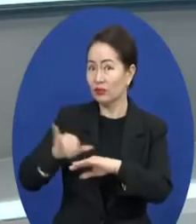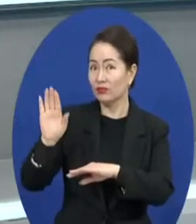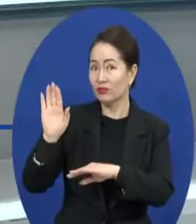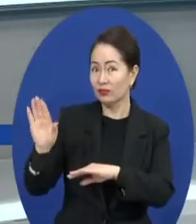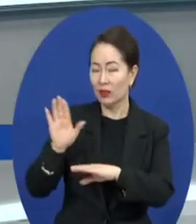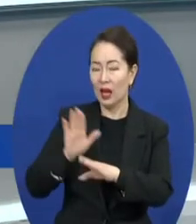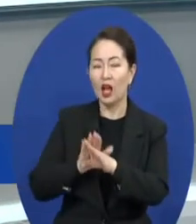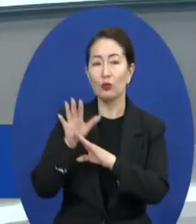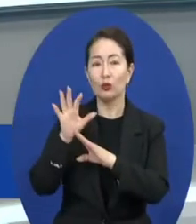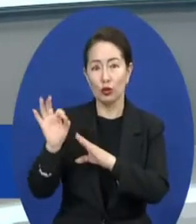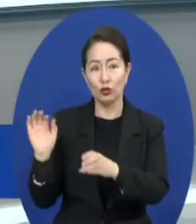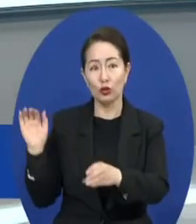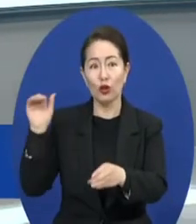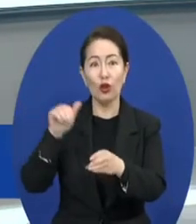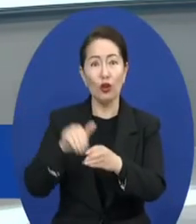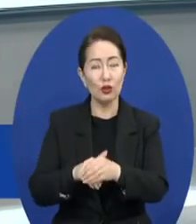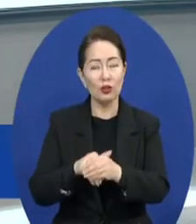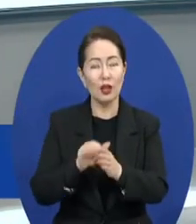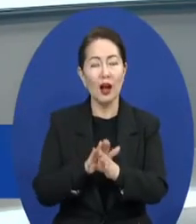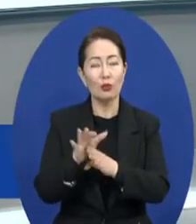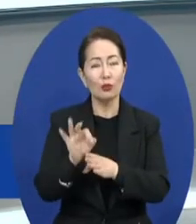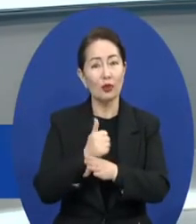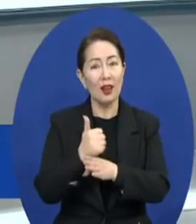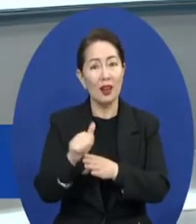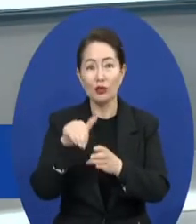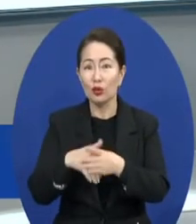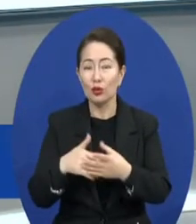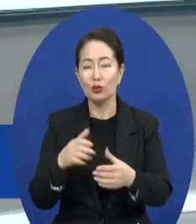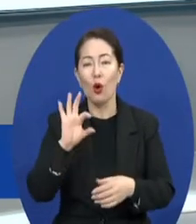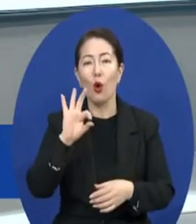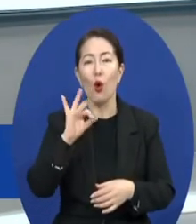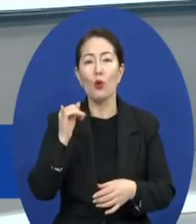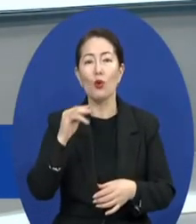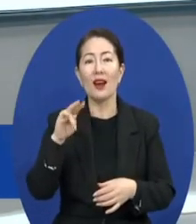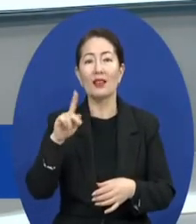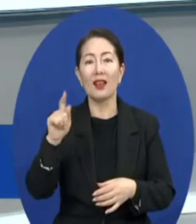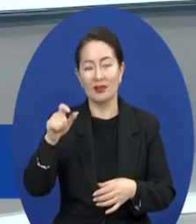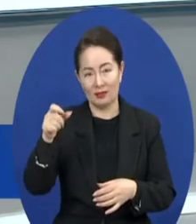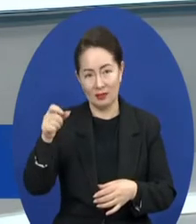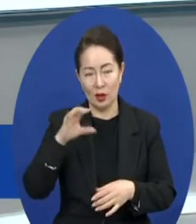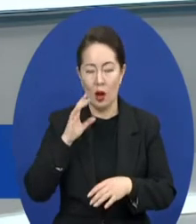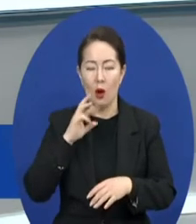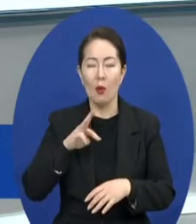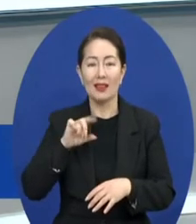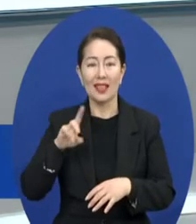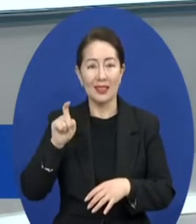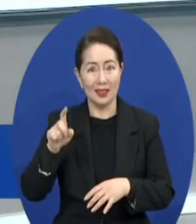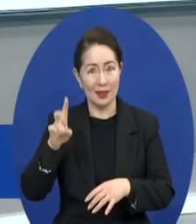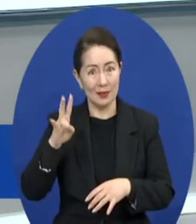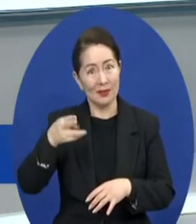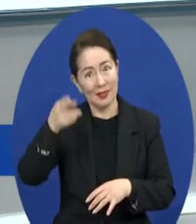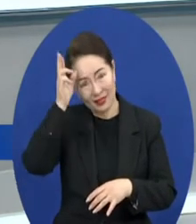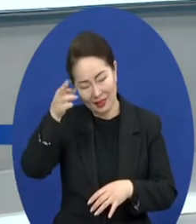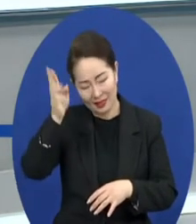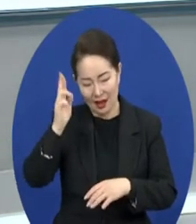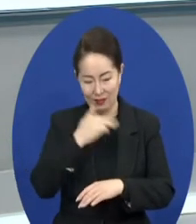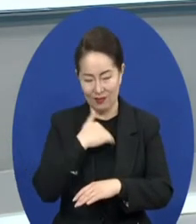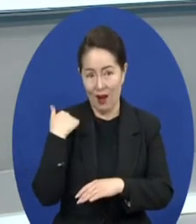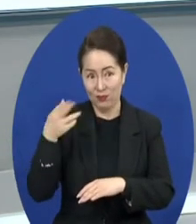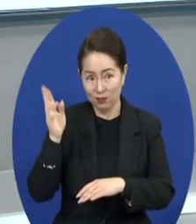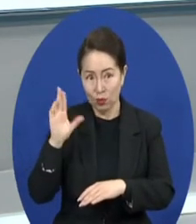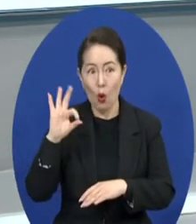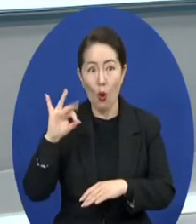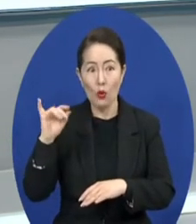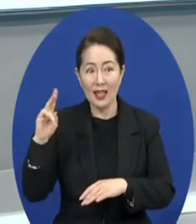Хятад улсад ажиллаж байгаа Монгол улсын ерөнхийлөгчид Монгол Ардын намын дарга оюун Эрдэнэ Бүгдайрамт Хятад улсын дарга, Хятадын коммунист намын төв хорооны ерөнхий найрамдлын бичгийн